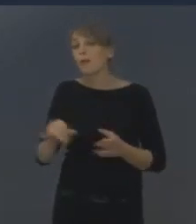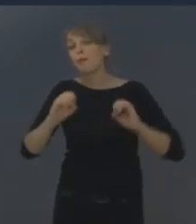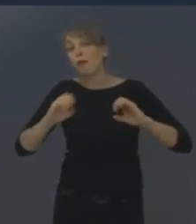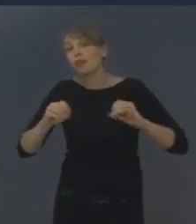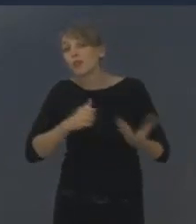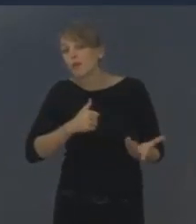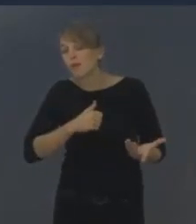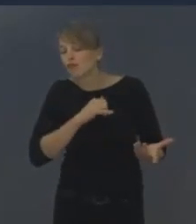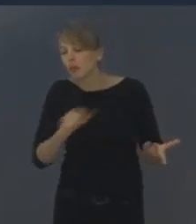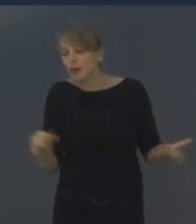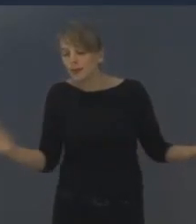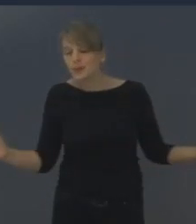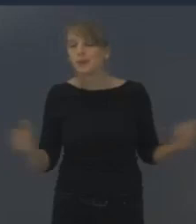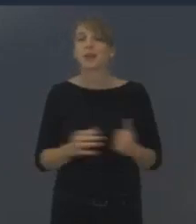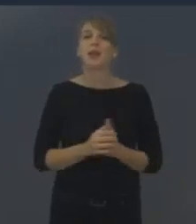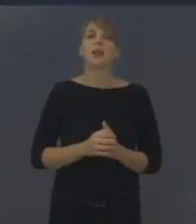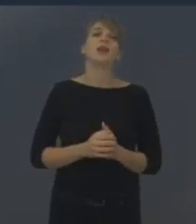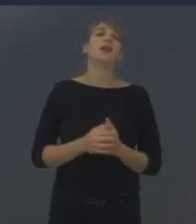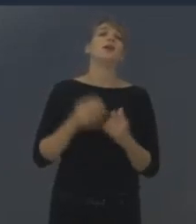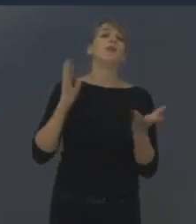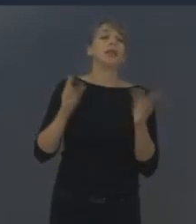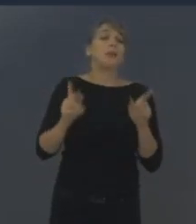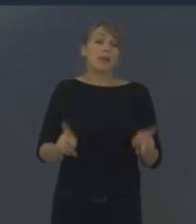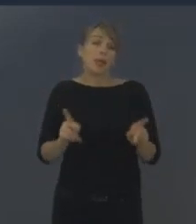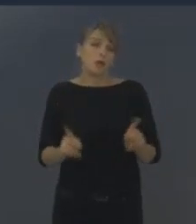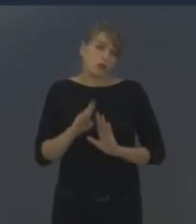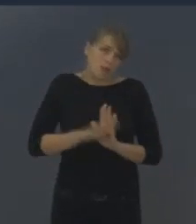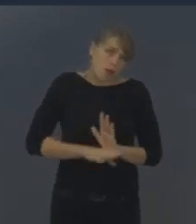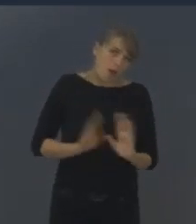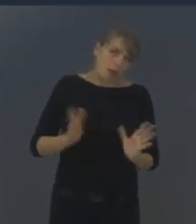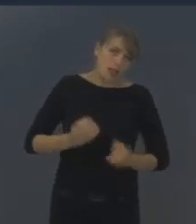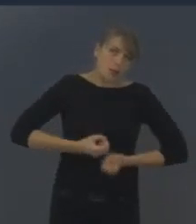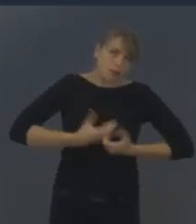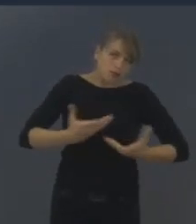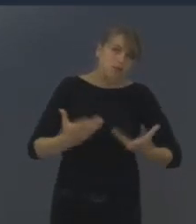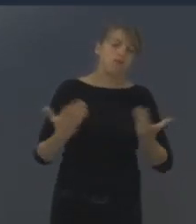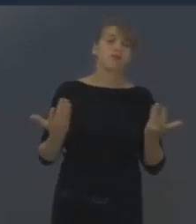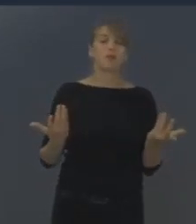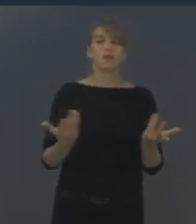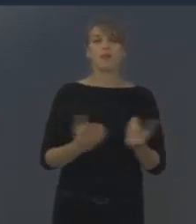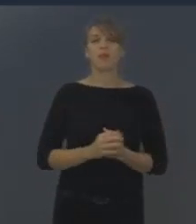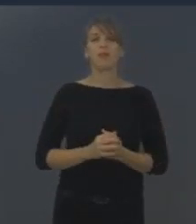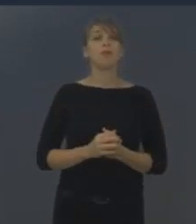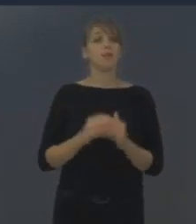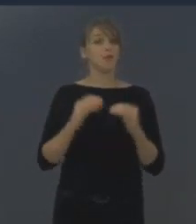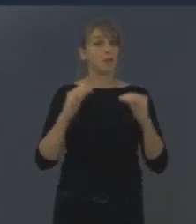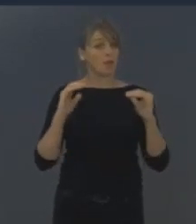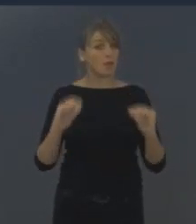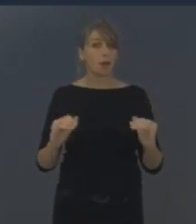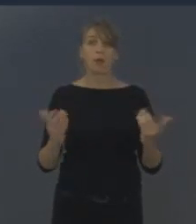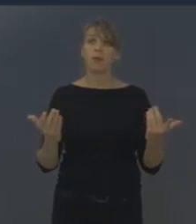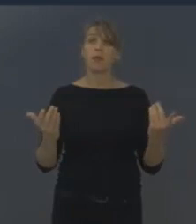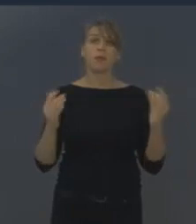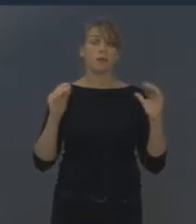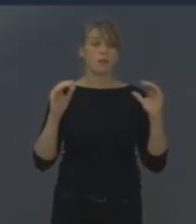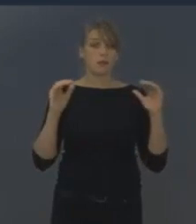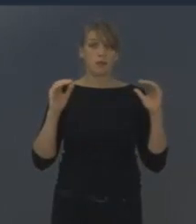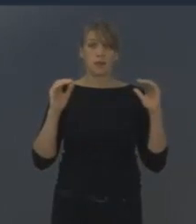et donc avec probablement un peu moins de pédagogie, et malgré, encore une fois, les